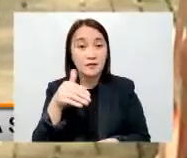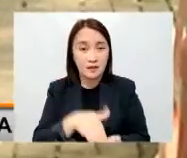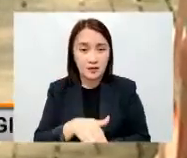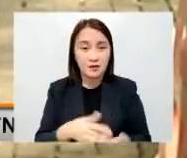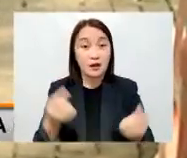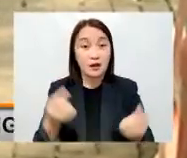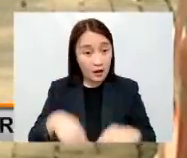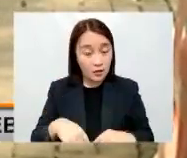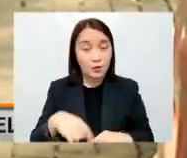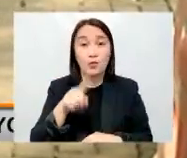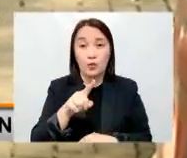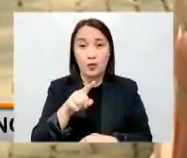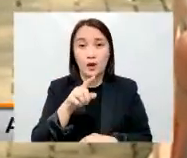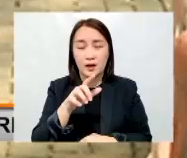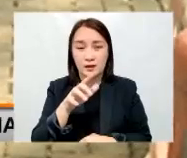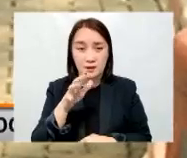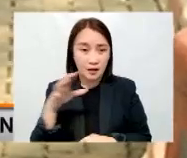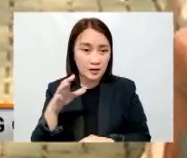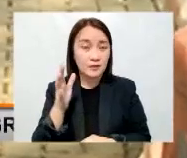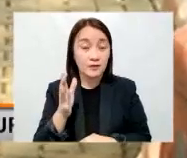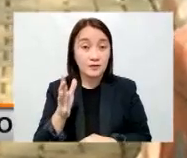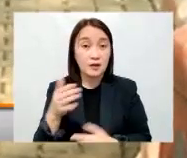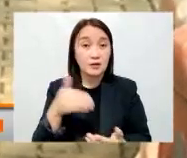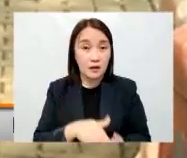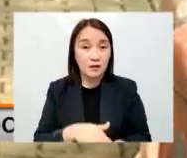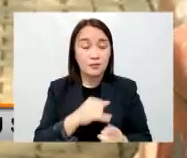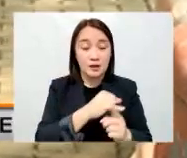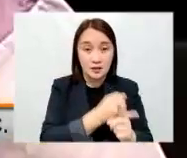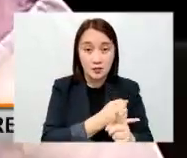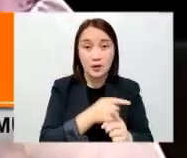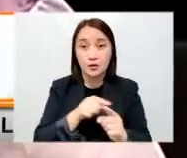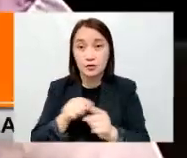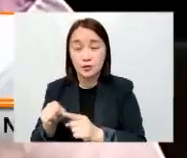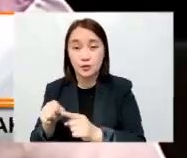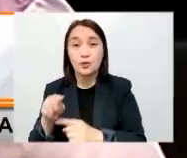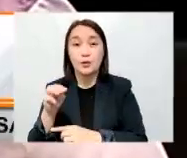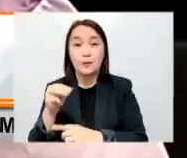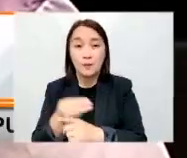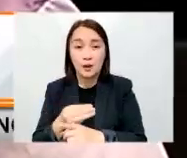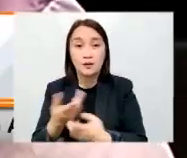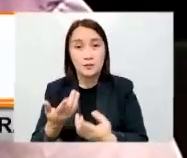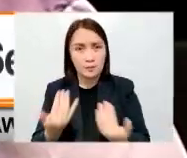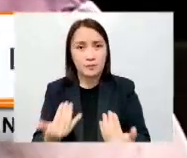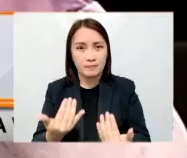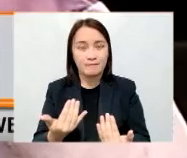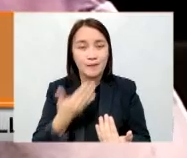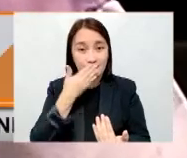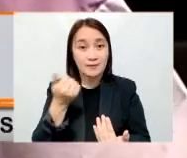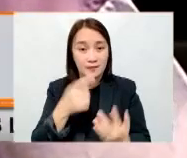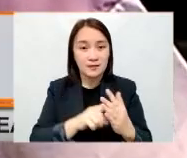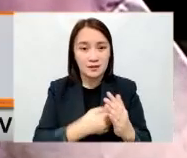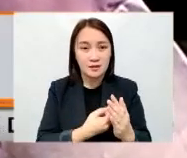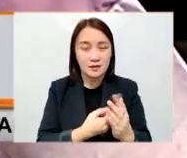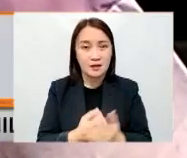ang na-deploy mula Enero hanggang Marso. Magandang panimula raw yan. I think projection-wise, by the end of the year,